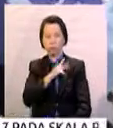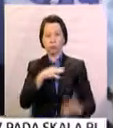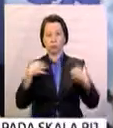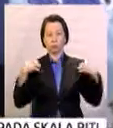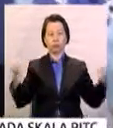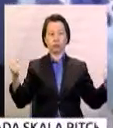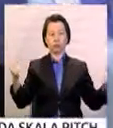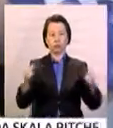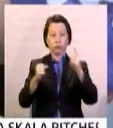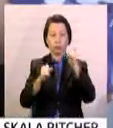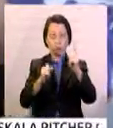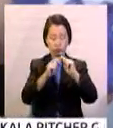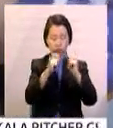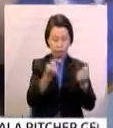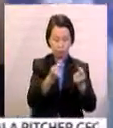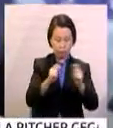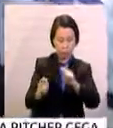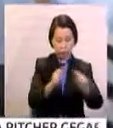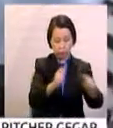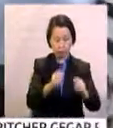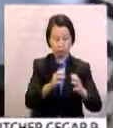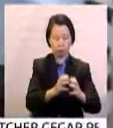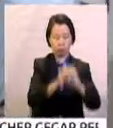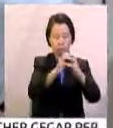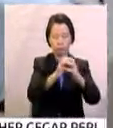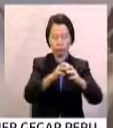memaklumkan satu pasukan bertindak diwujudkan